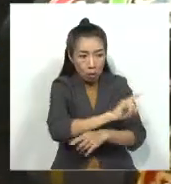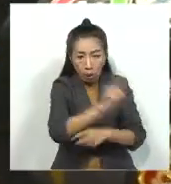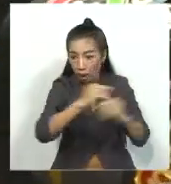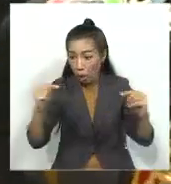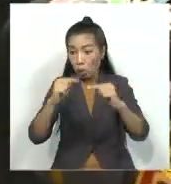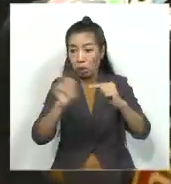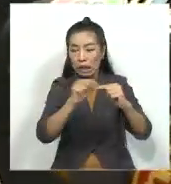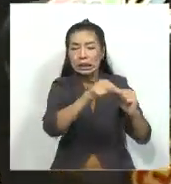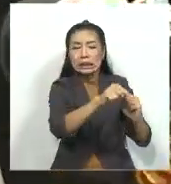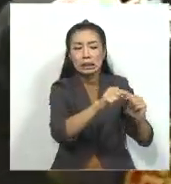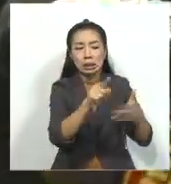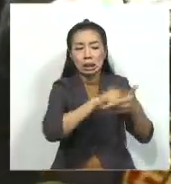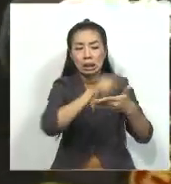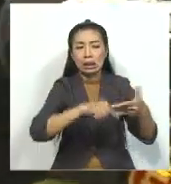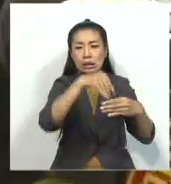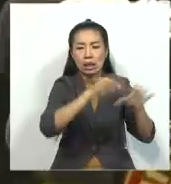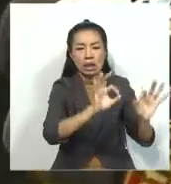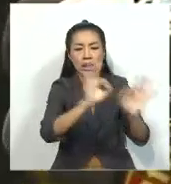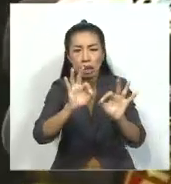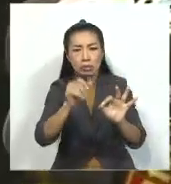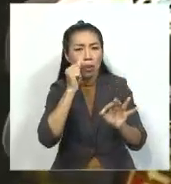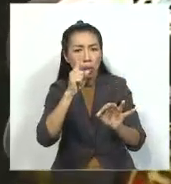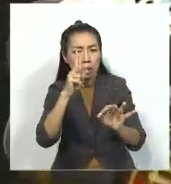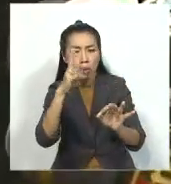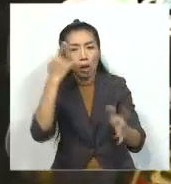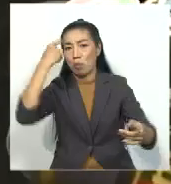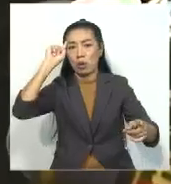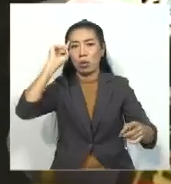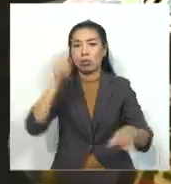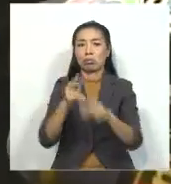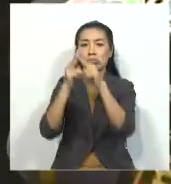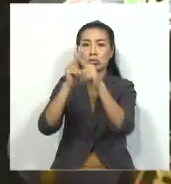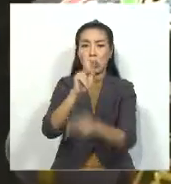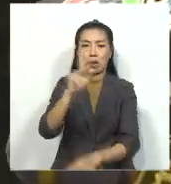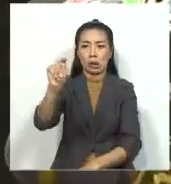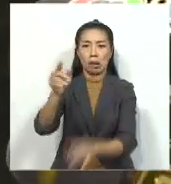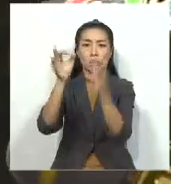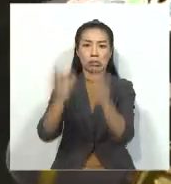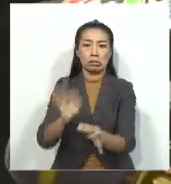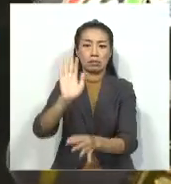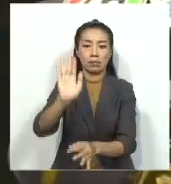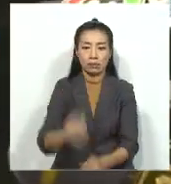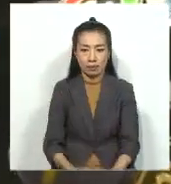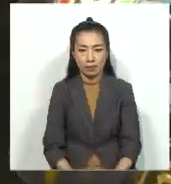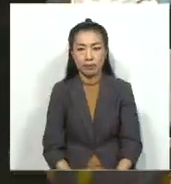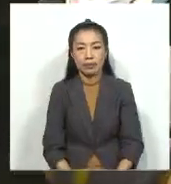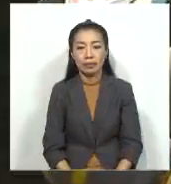ได้มันเลื่อนไปวันของวันหรือว่ากี่วันเราไม่รู้ต้องแล้วแต่กกต.เขา